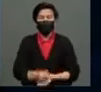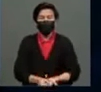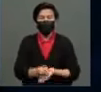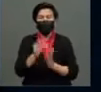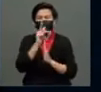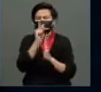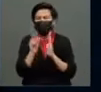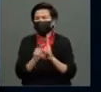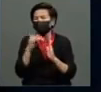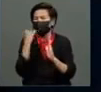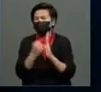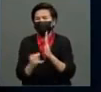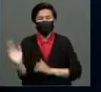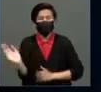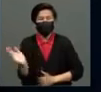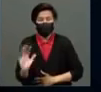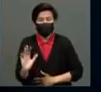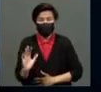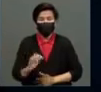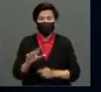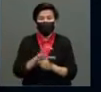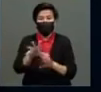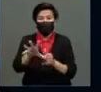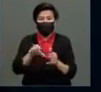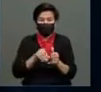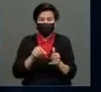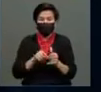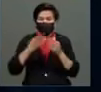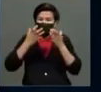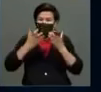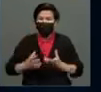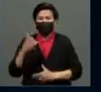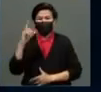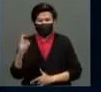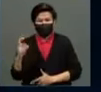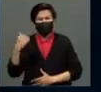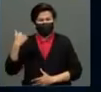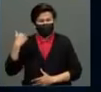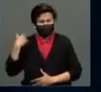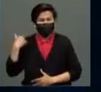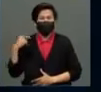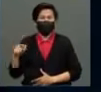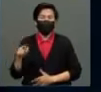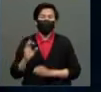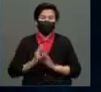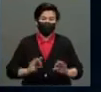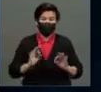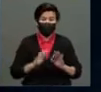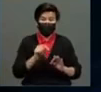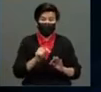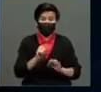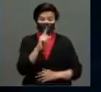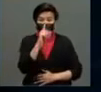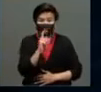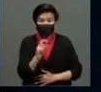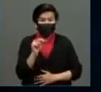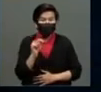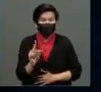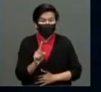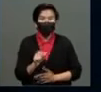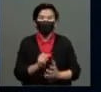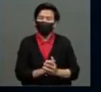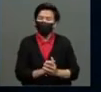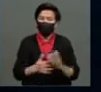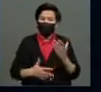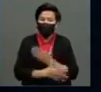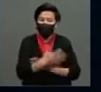ายแล้วก็ถ้าป่วยขึ้นมาถึงชีวิตก็มีมาแล้วนะครับเมื่อกี้นี้บอกว่าปัจจัยเสี่ยงของคนที่เสียชีวิตก็คืออยู่ในที่ที่เสี่ยงนะครับ